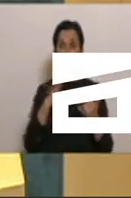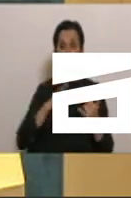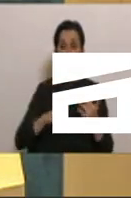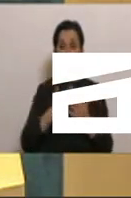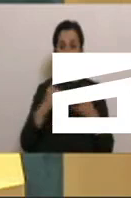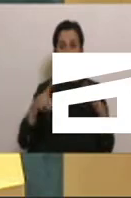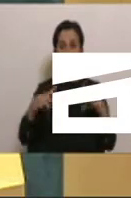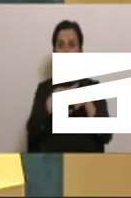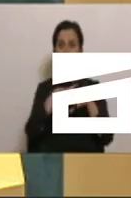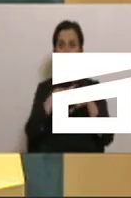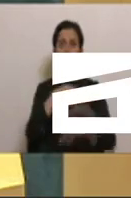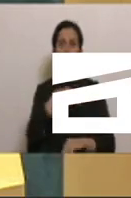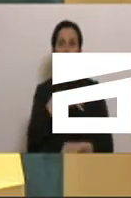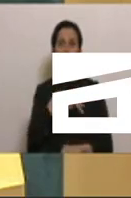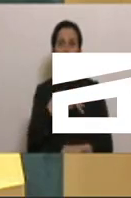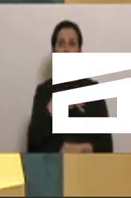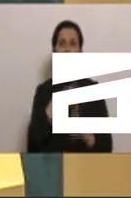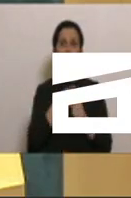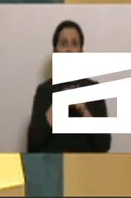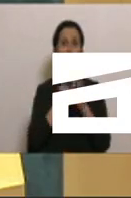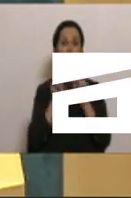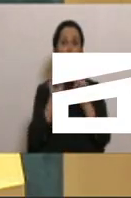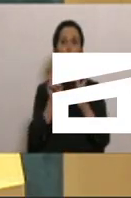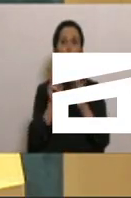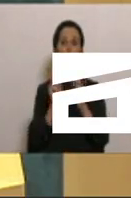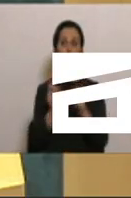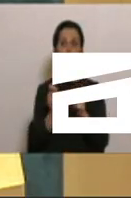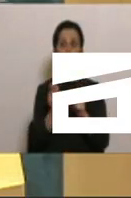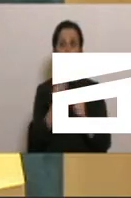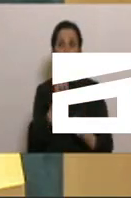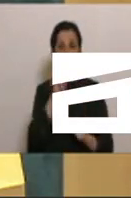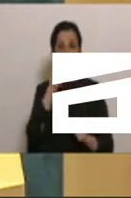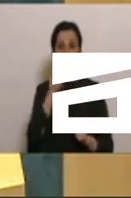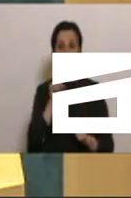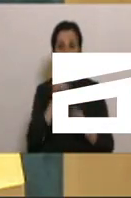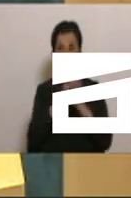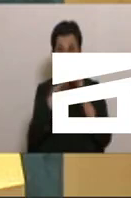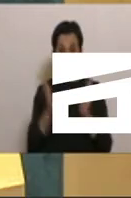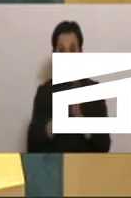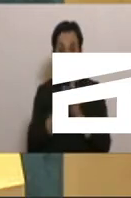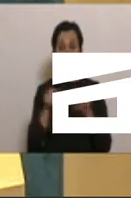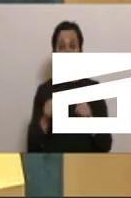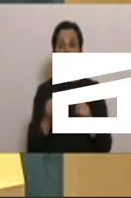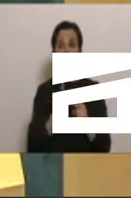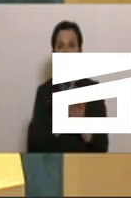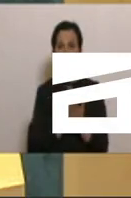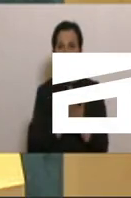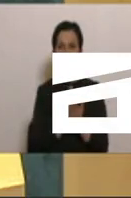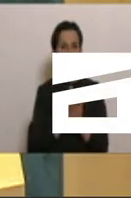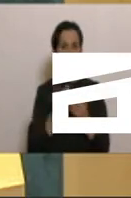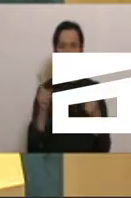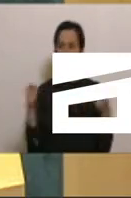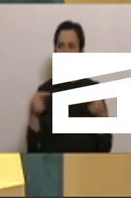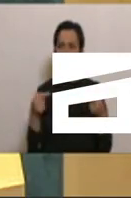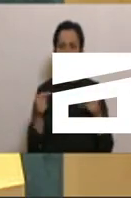თავყრილობას პარლამენტი უწოდოს, თანაც ისე რომ იწოდეს, რომ ის ყველაფერი რაც აქ ხდება, არ